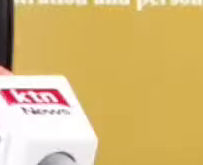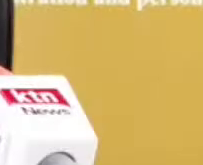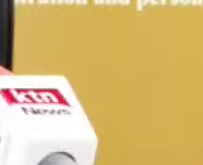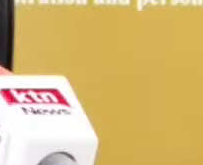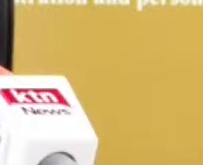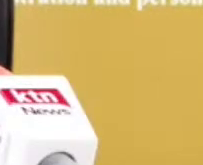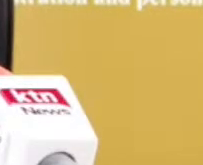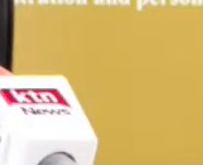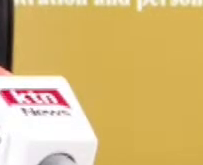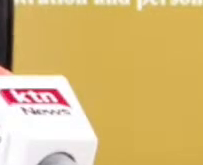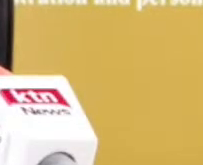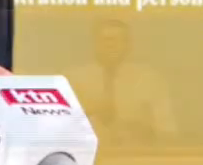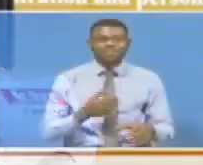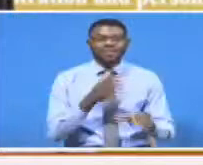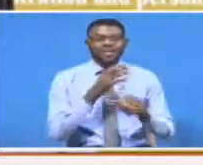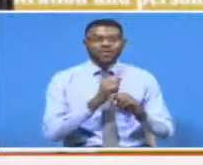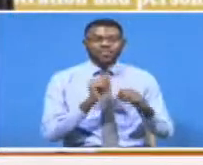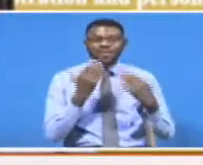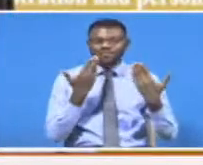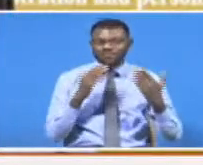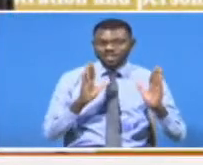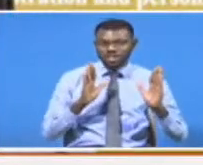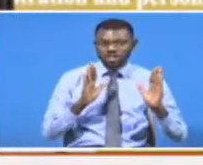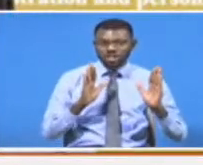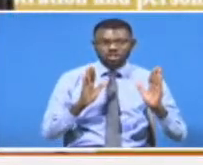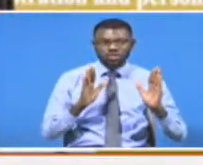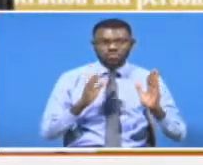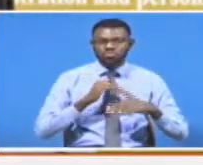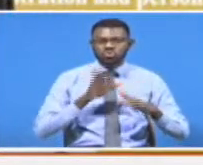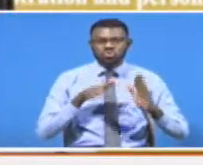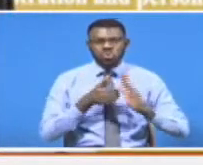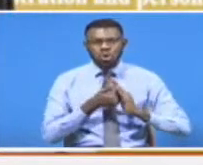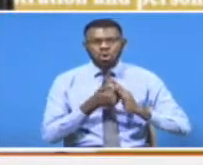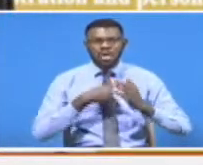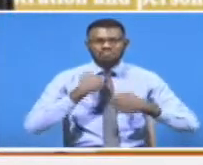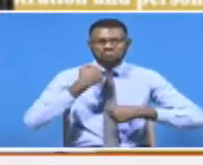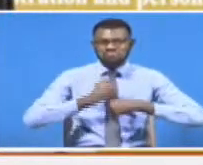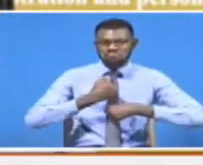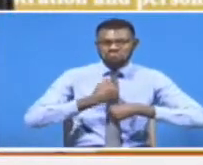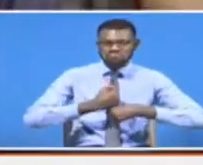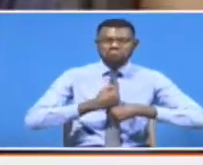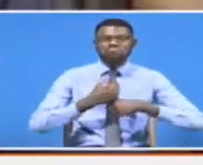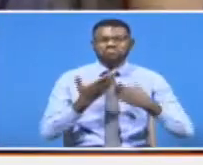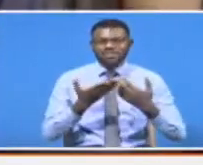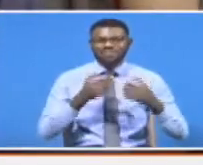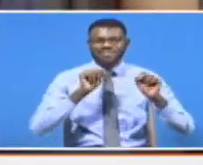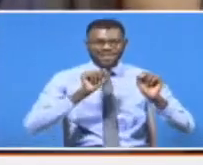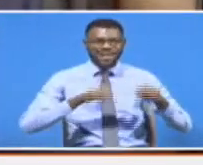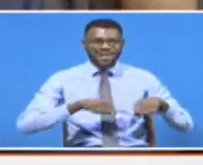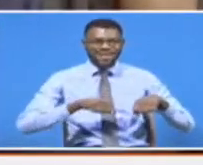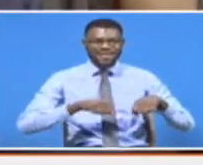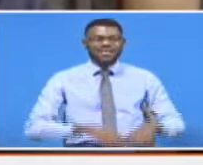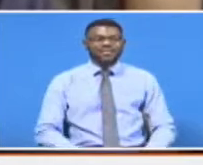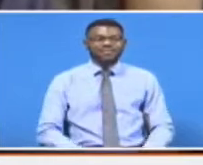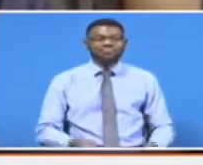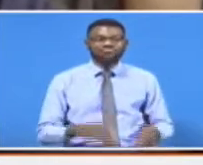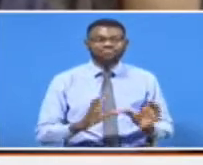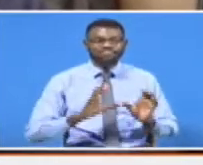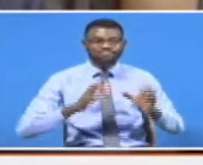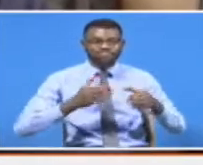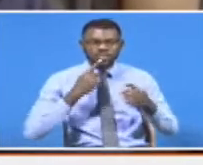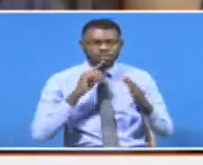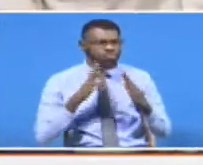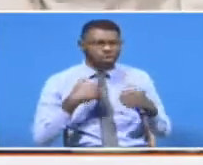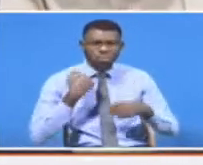I am confident that you are all equal to the task set before you. Jopo hilo likisema linatarajia